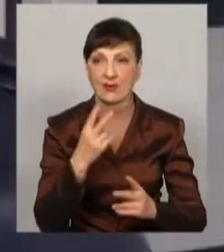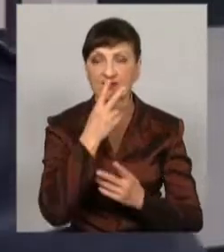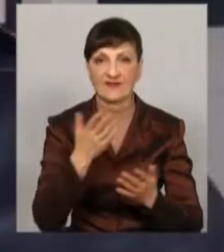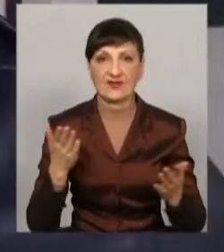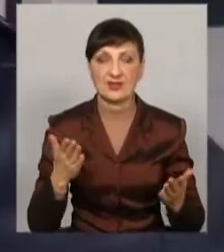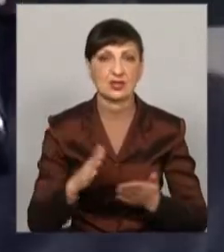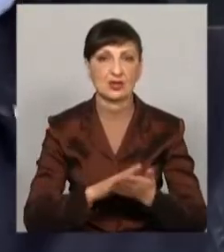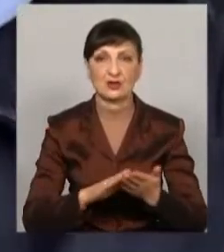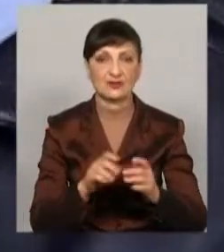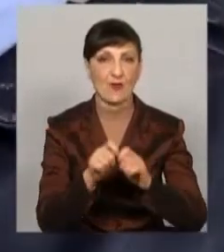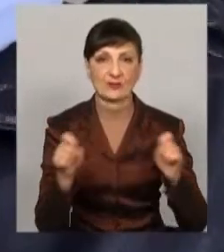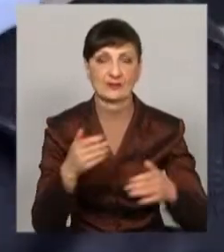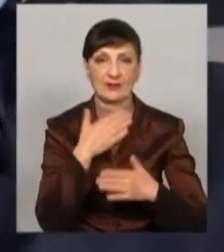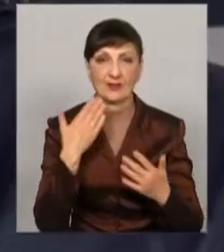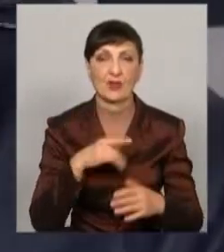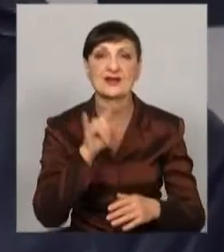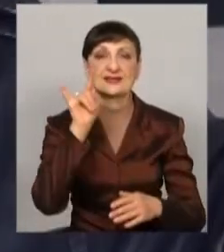видите, ничего не сдано за окном.